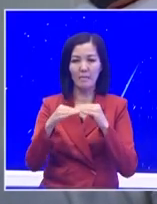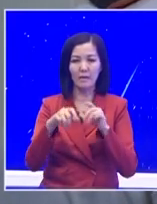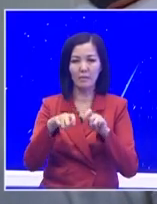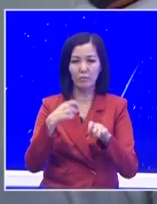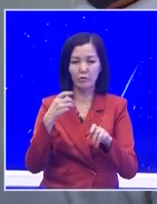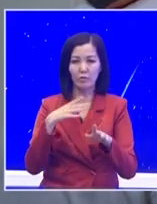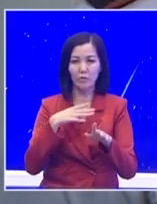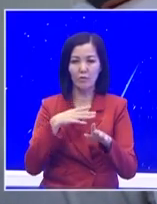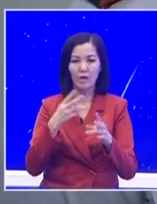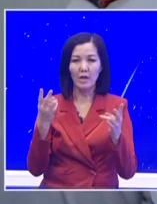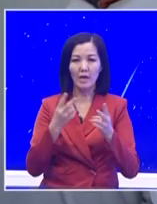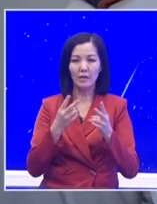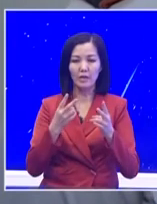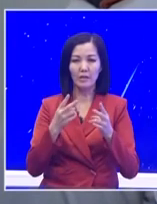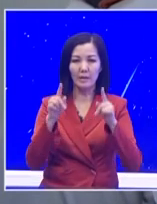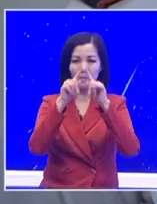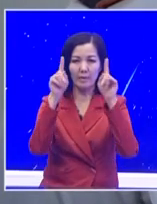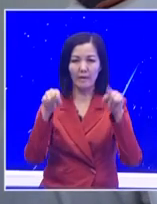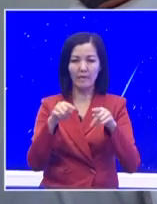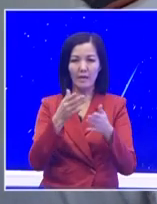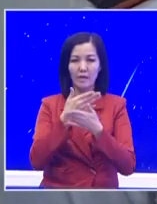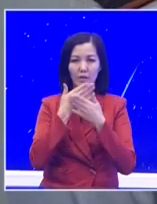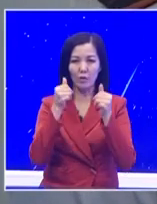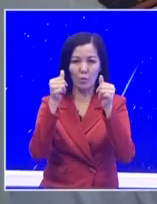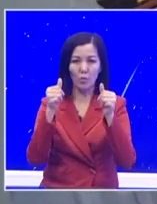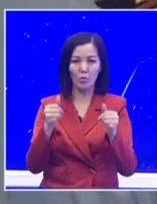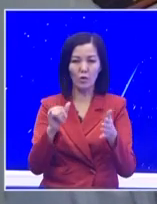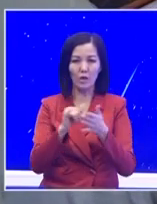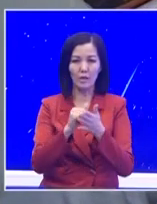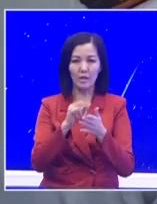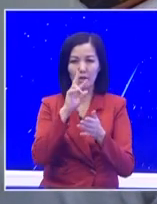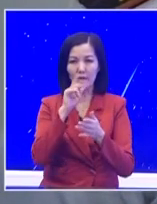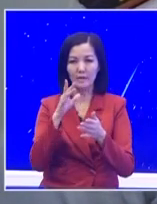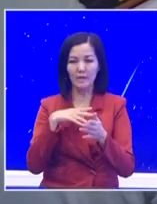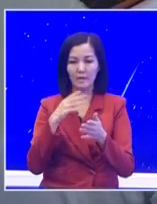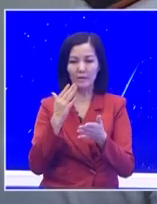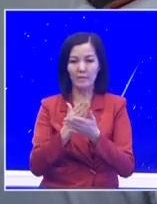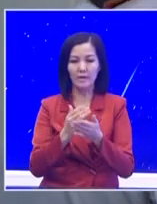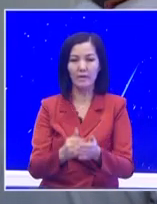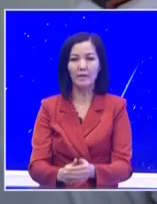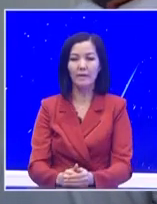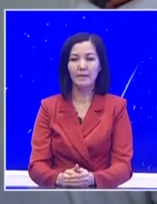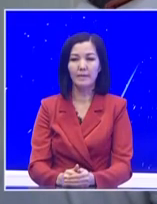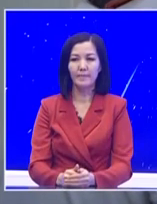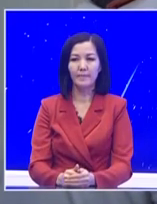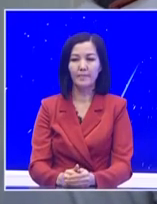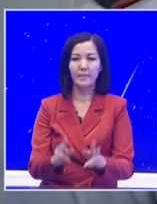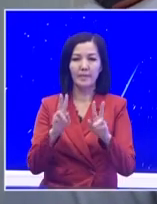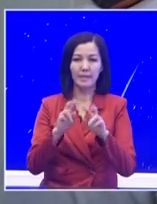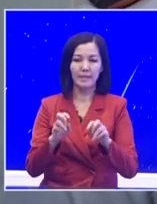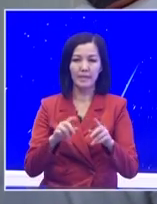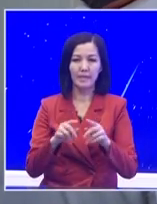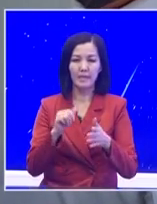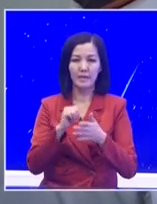реттейтін тиісті құралдардың тиісті түрде орнатылмауына байланысты кемшіліктер анықталды. Анықталған кемшіліктерге